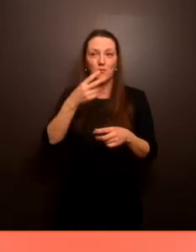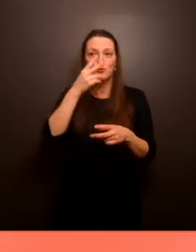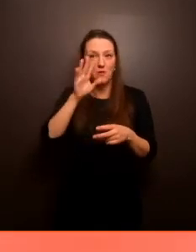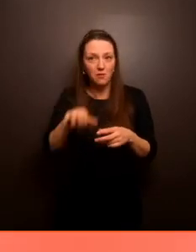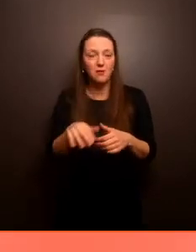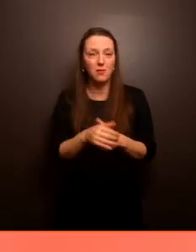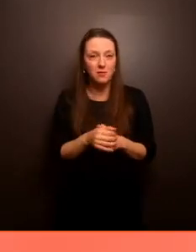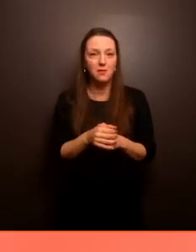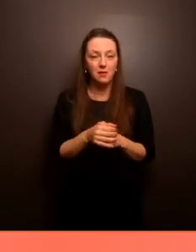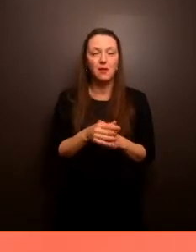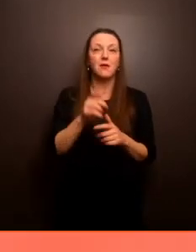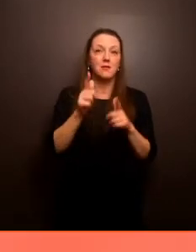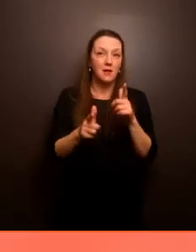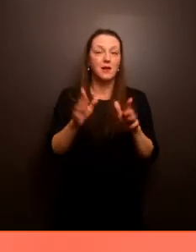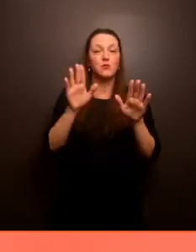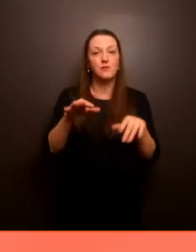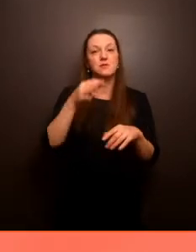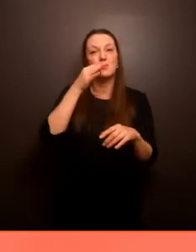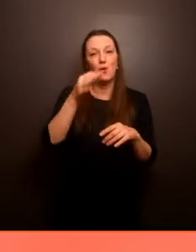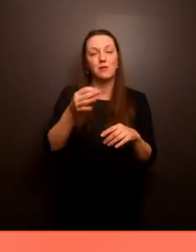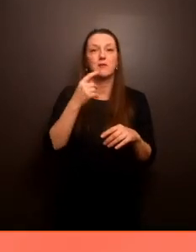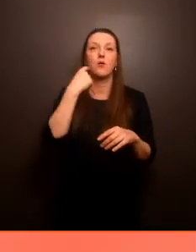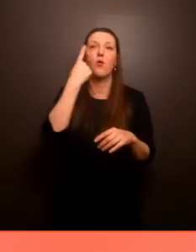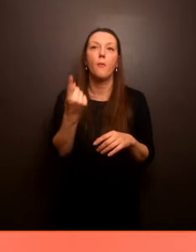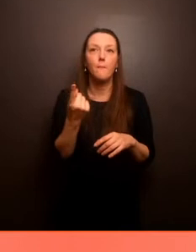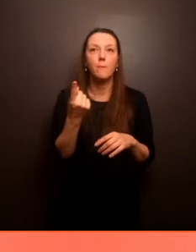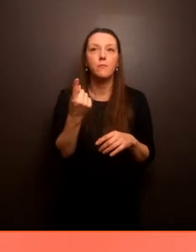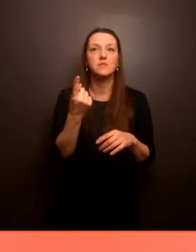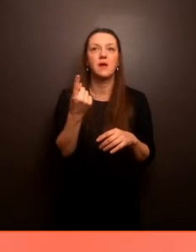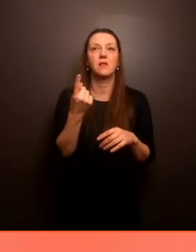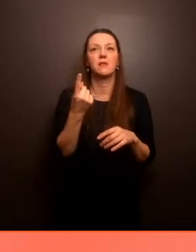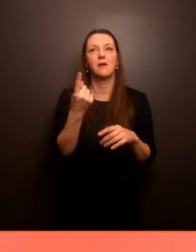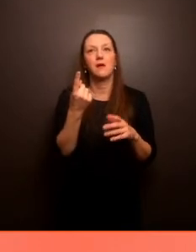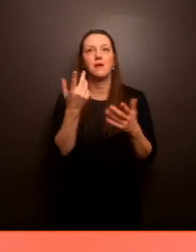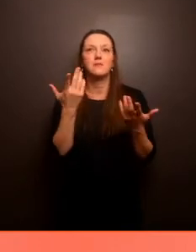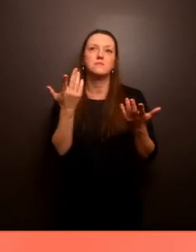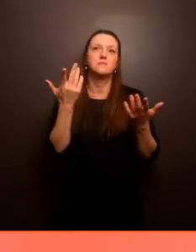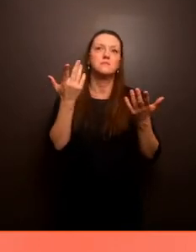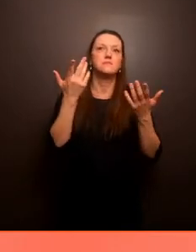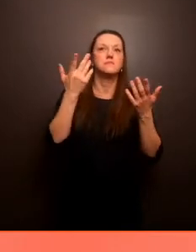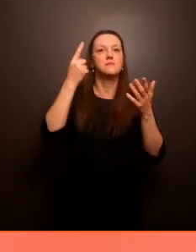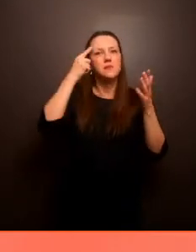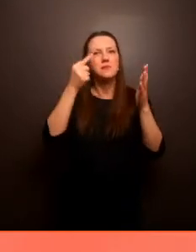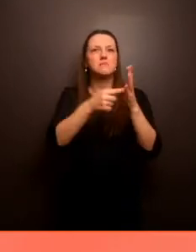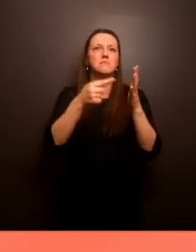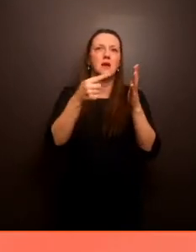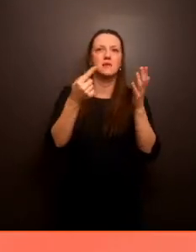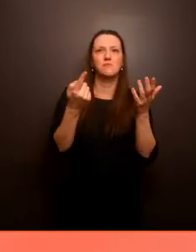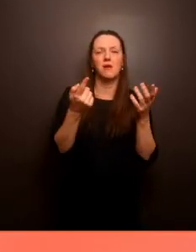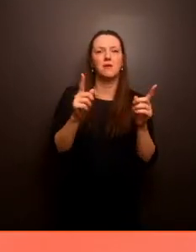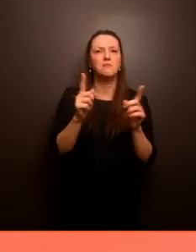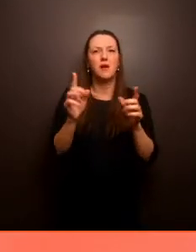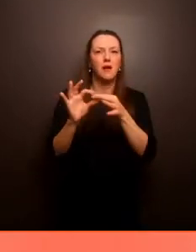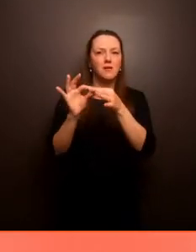et laias laastus võibki öelda, et need homsed, enim ihaldusväärsed oskused ja teadmised tööturul ongi